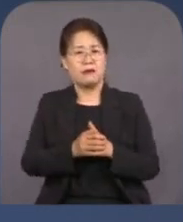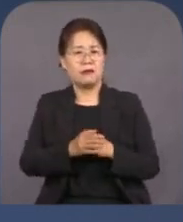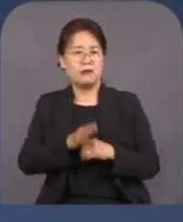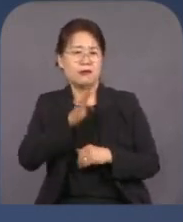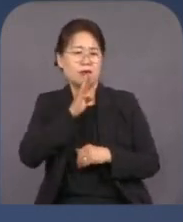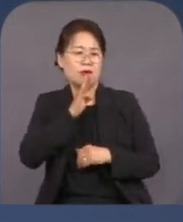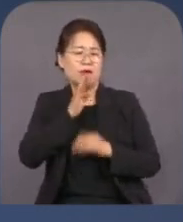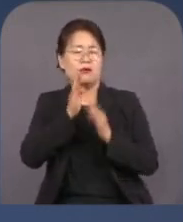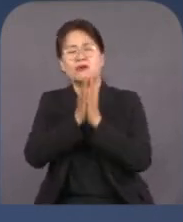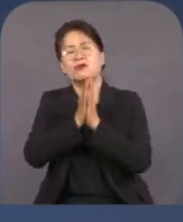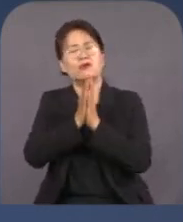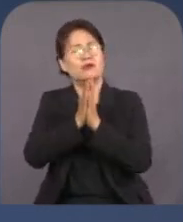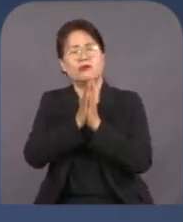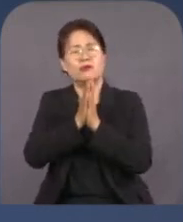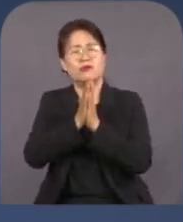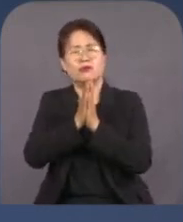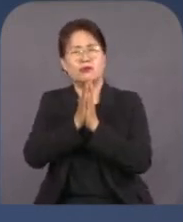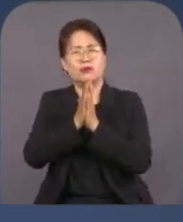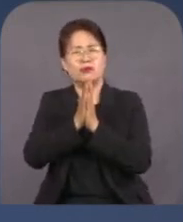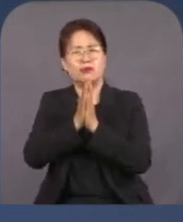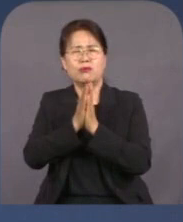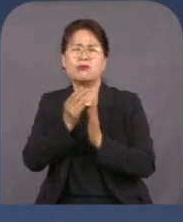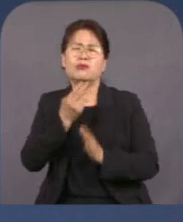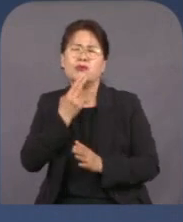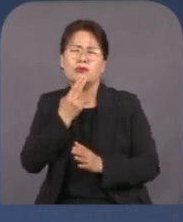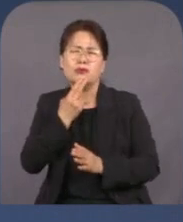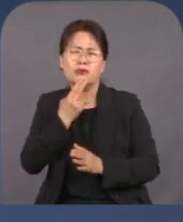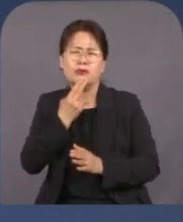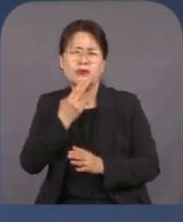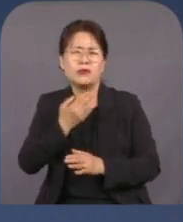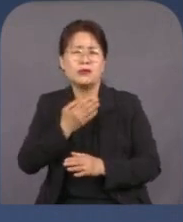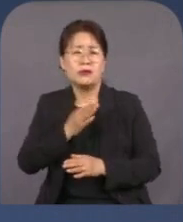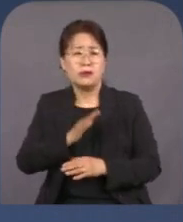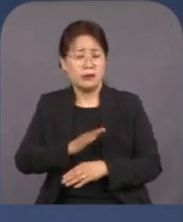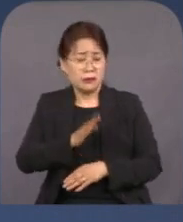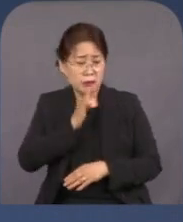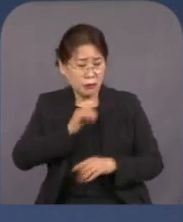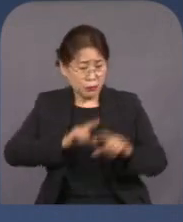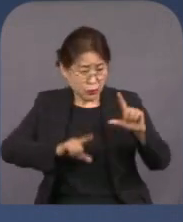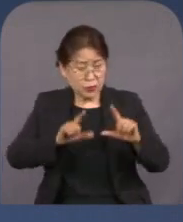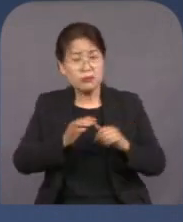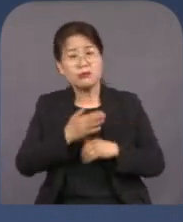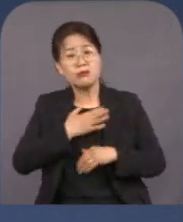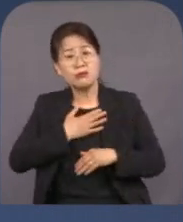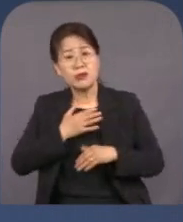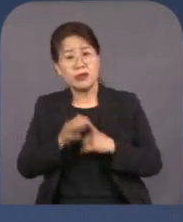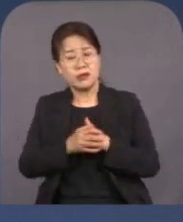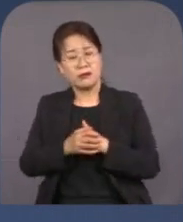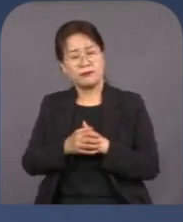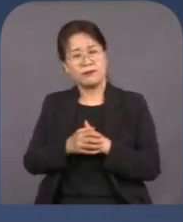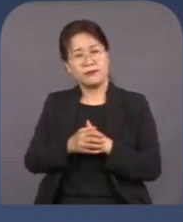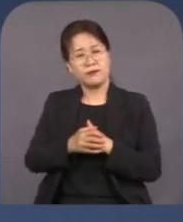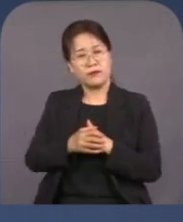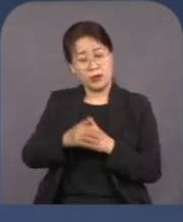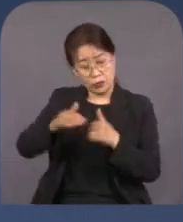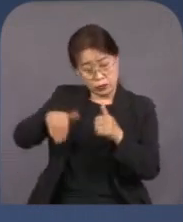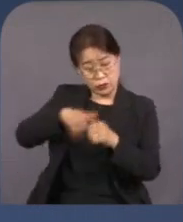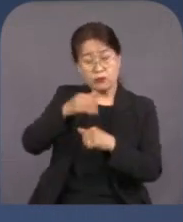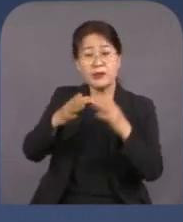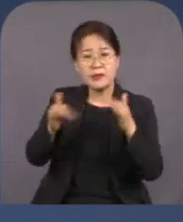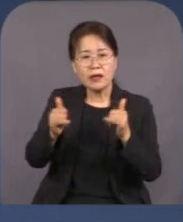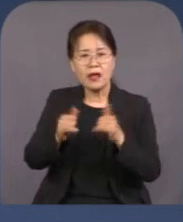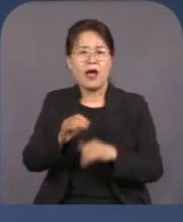실제로 기도하지 못하는게 우리의 모습이란 말이에요 여러분 또 어떻습니까 우리 주변에 보게 되면